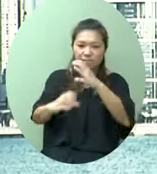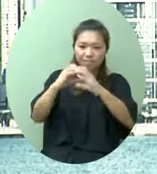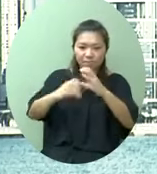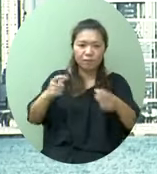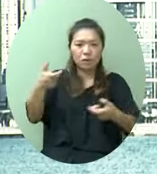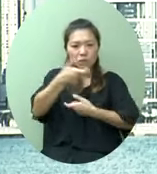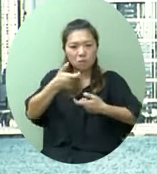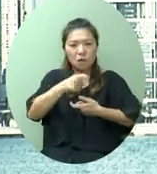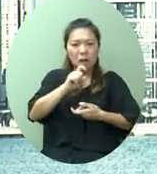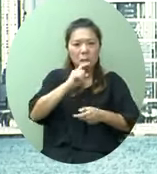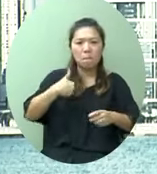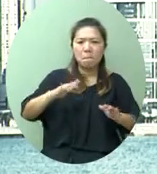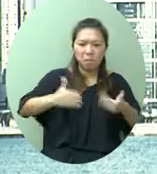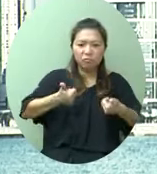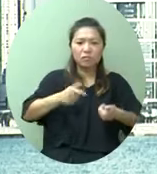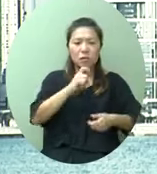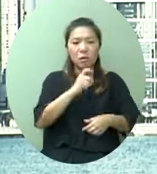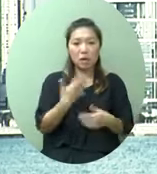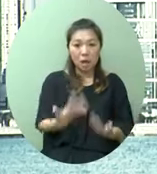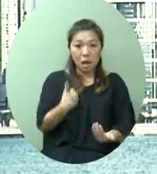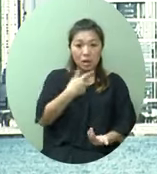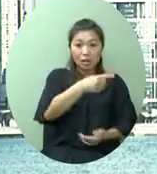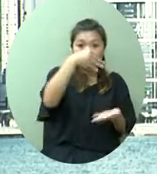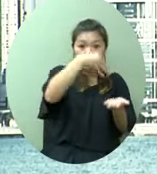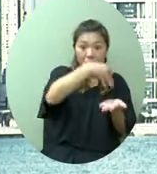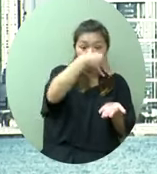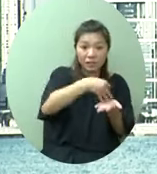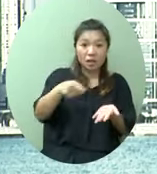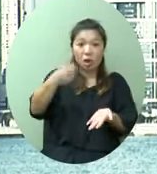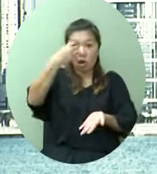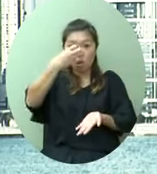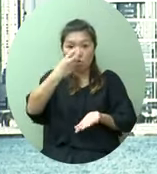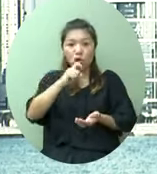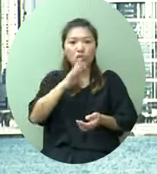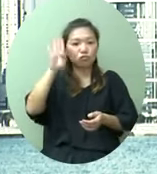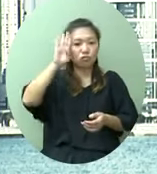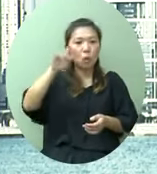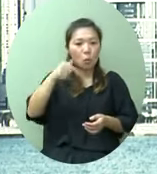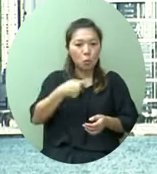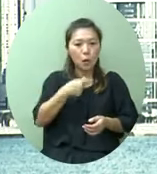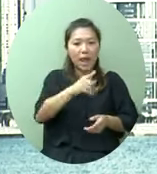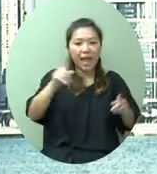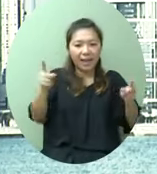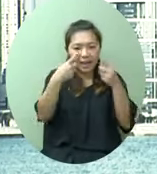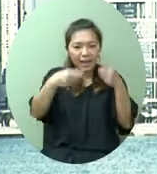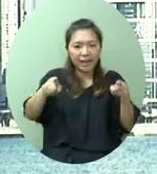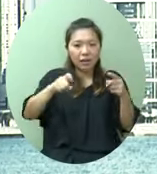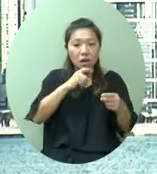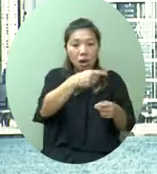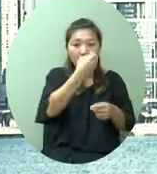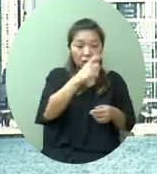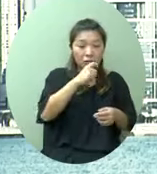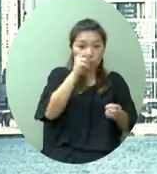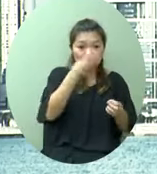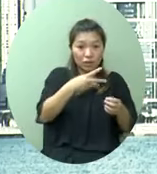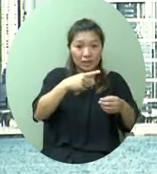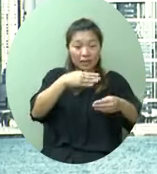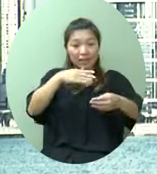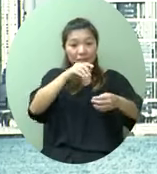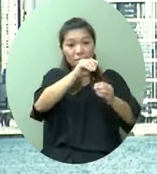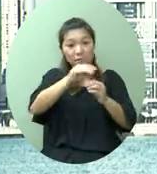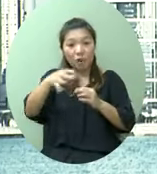所以稍後我知道咧，深港兩地都會有一個少少嘅儀式咧嚟到去慶祝呢一次嘅深圳市喺香港發債嗰個